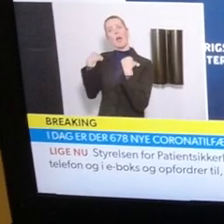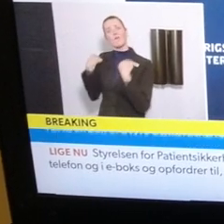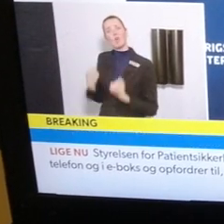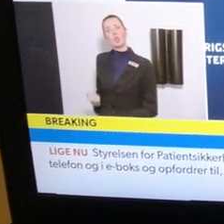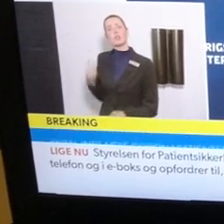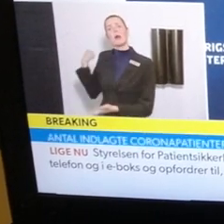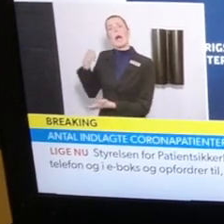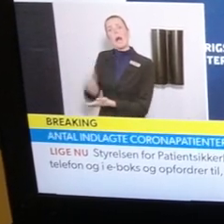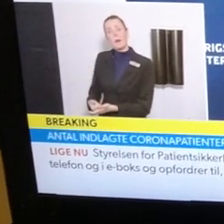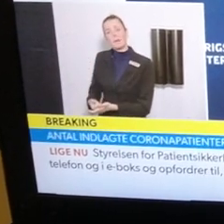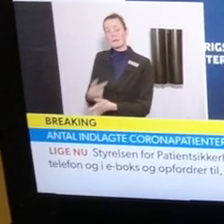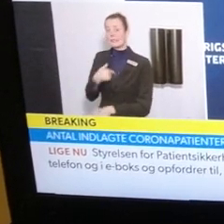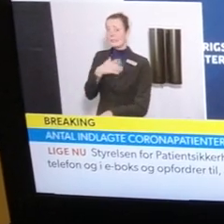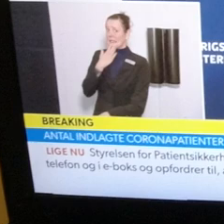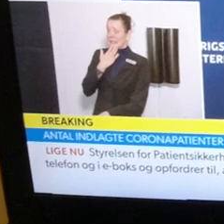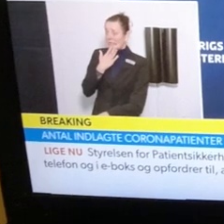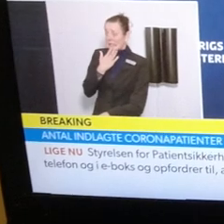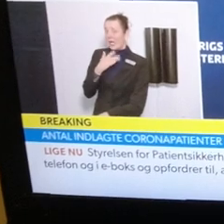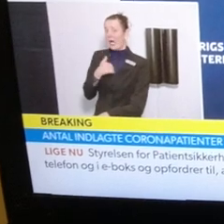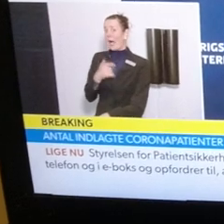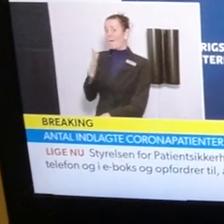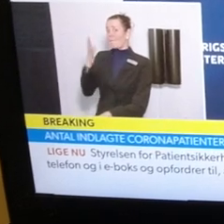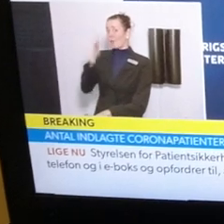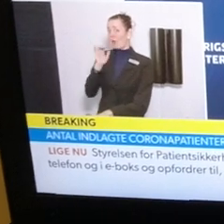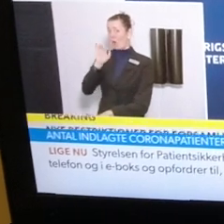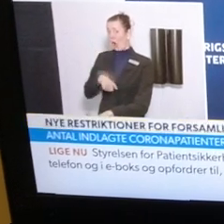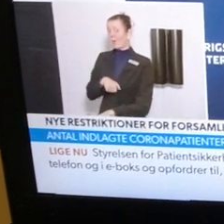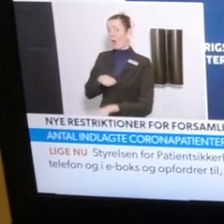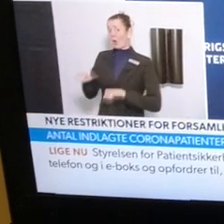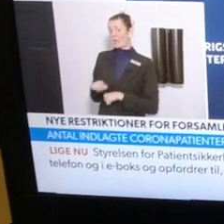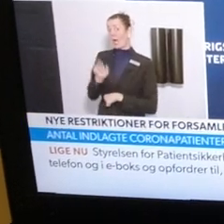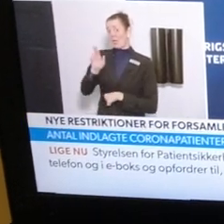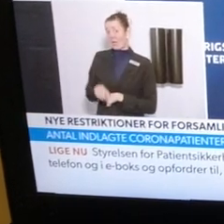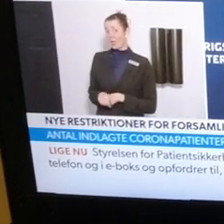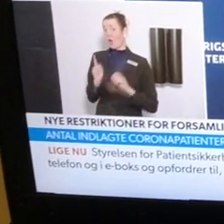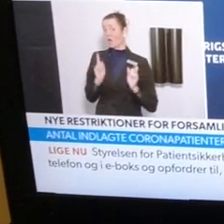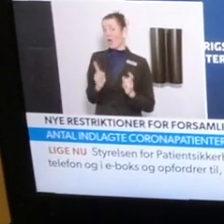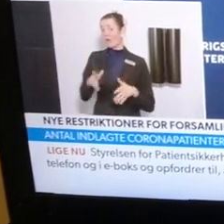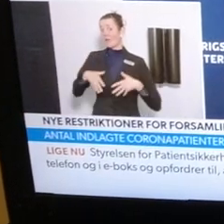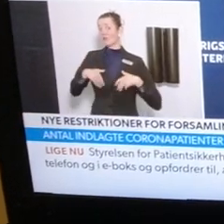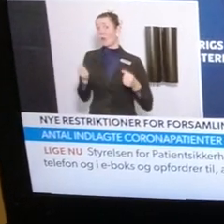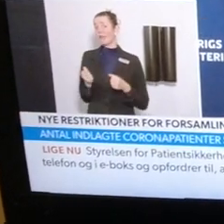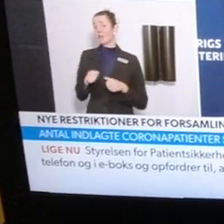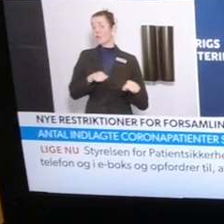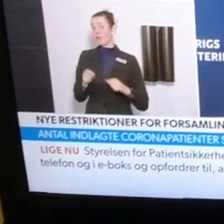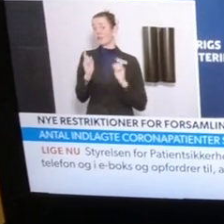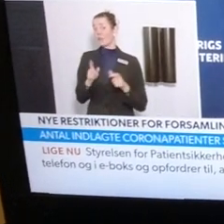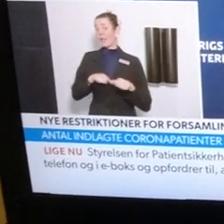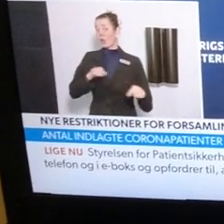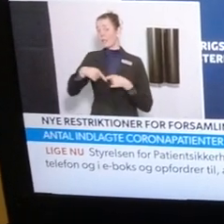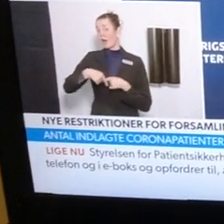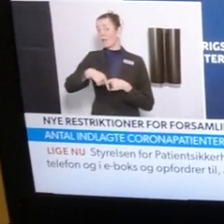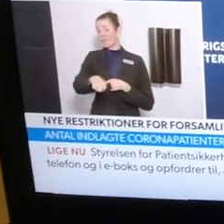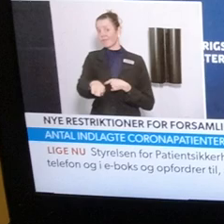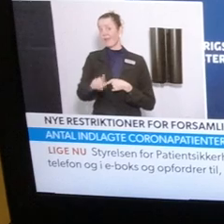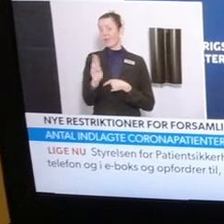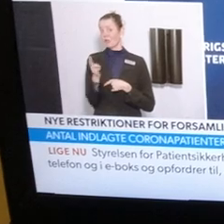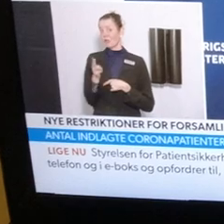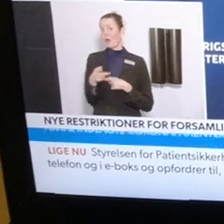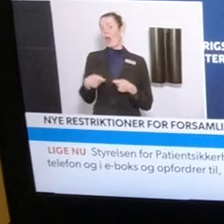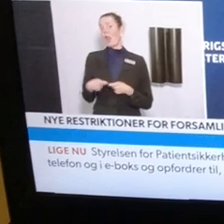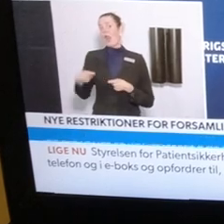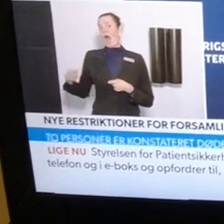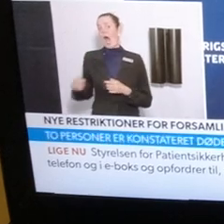bekymret for, om de kan håndtere det, og hvordan deres sundhedsvæsen vil komme igennem den situation her i det her lange efterår og vinter,